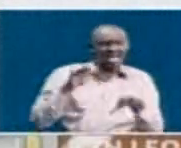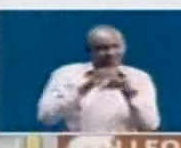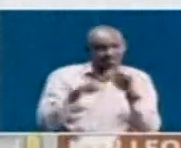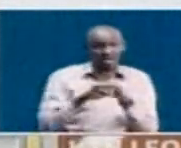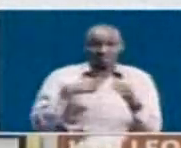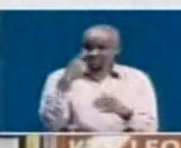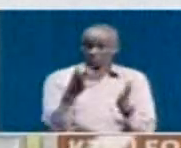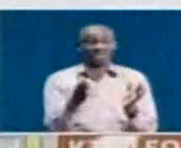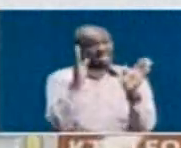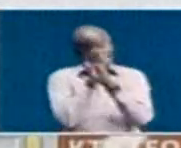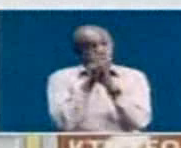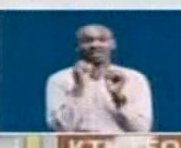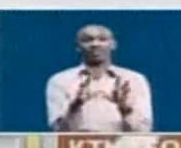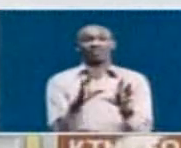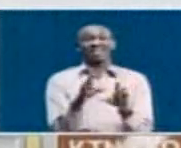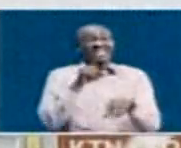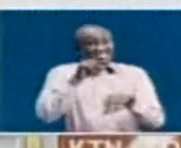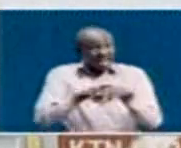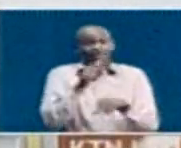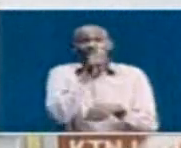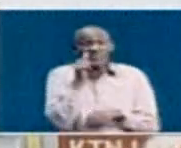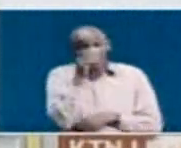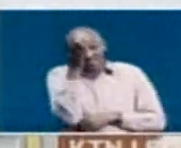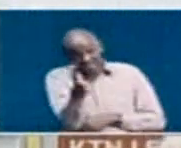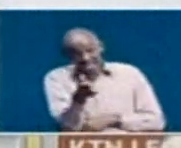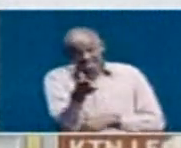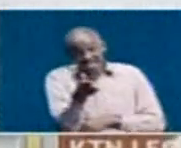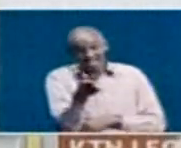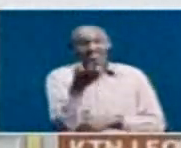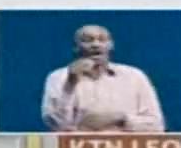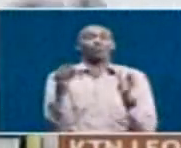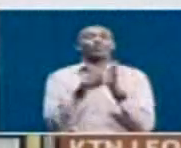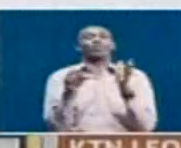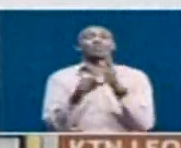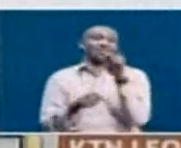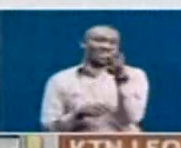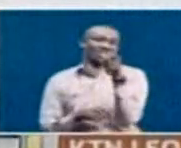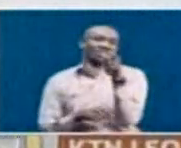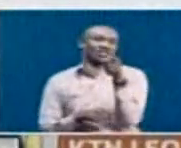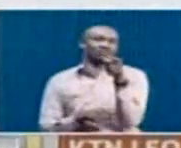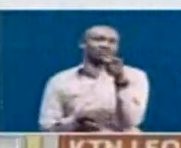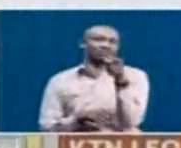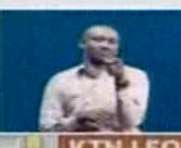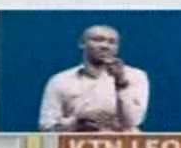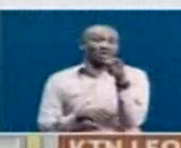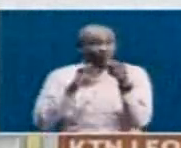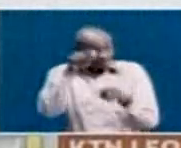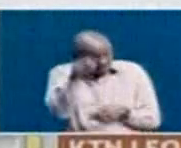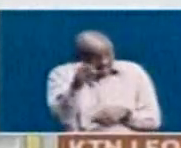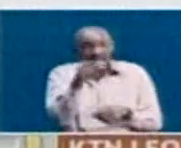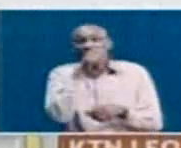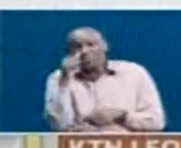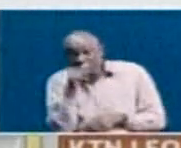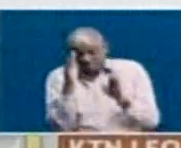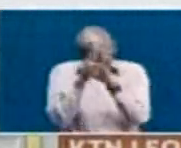kwamba sikufiche siri. Siri inapotokea ni kwamba sasa kuna ile ndoa imeitila, kuna itilafu imeingia katika ile ndoa. Sasa ndo siri zaanza kutokea,